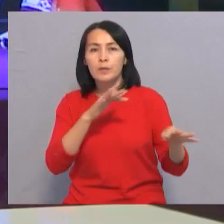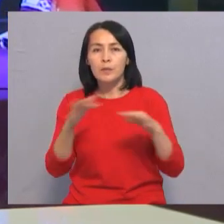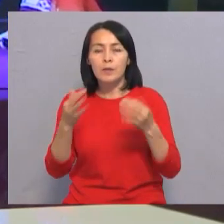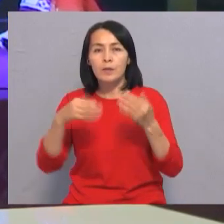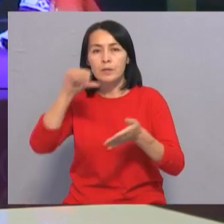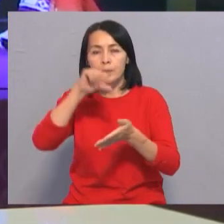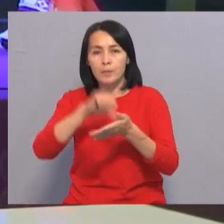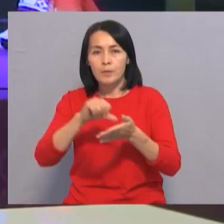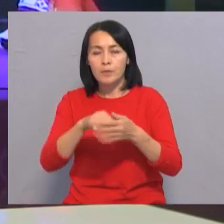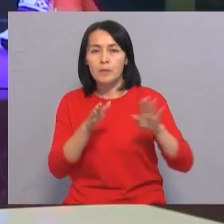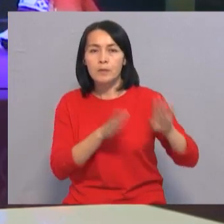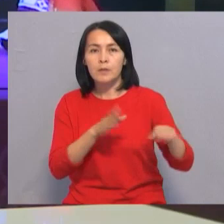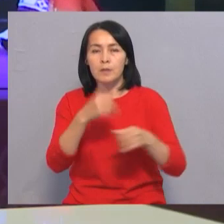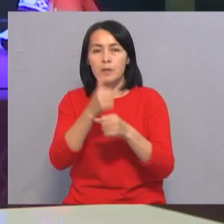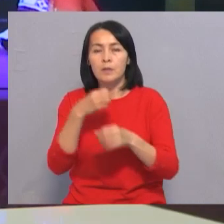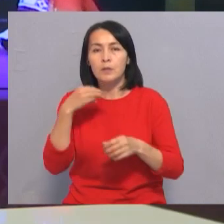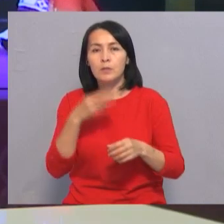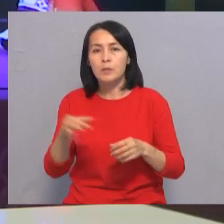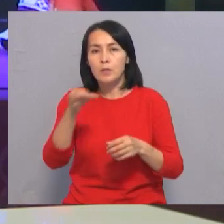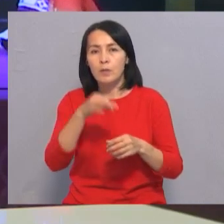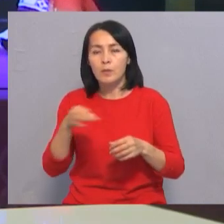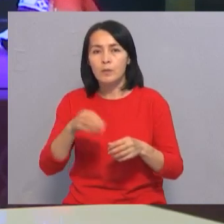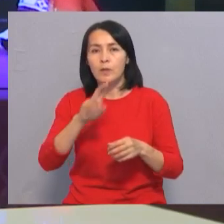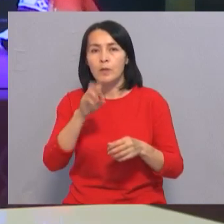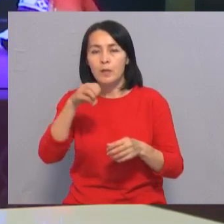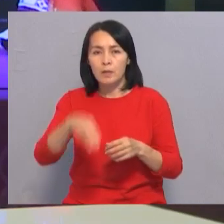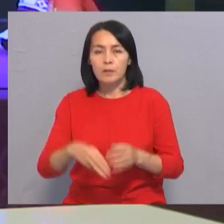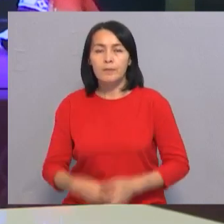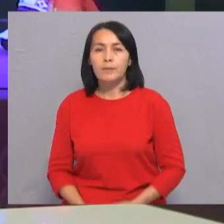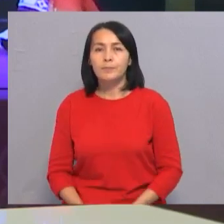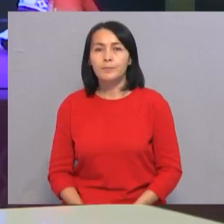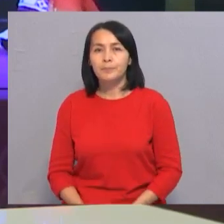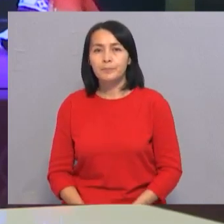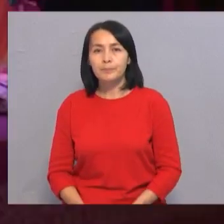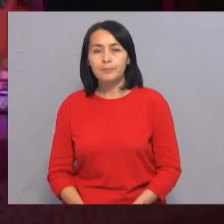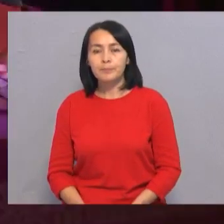мероприятие принял участие заместитель акима Туркестанской области Бисен Тажибаев.